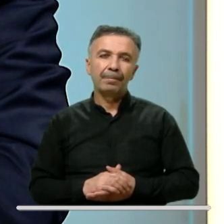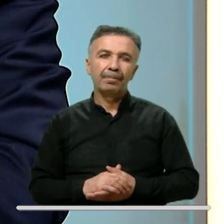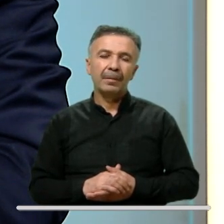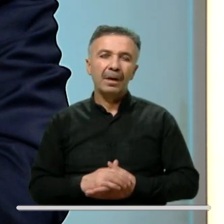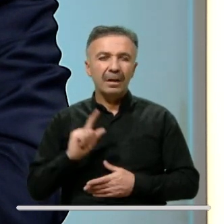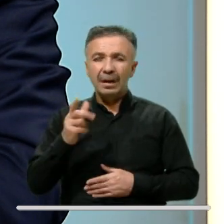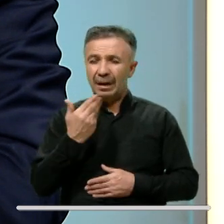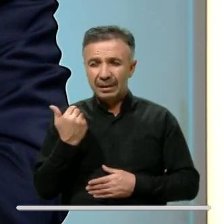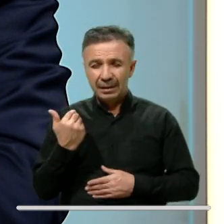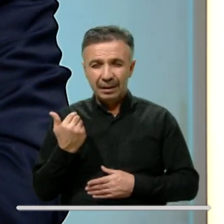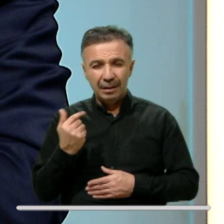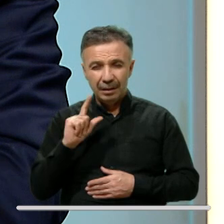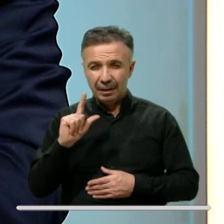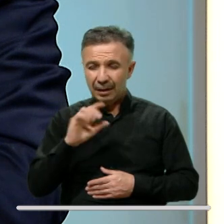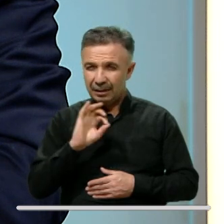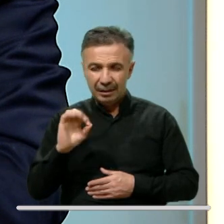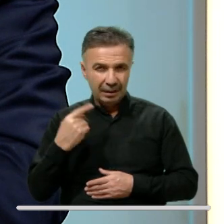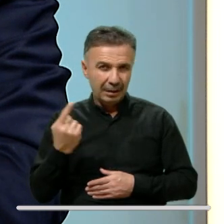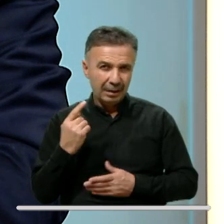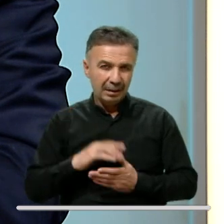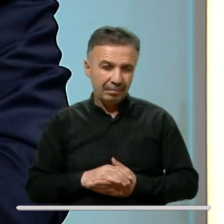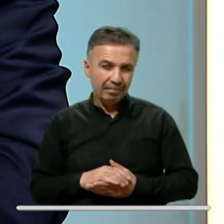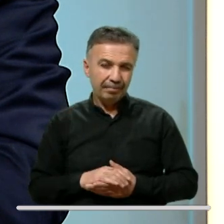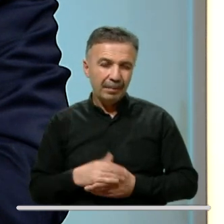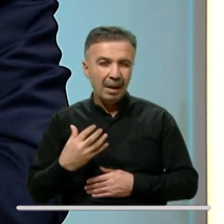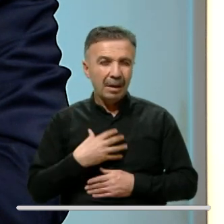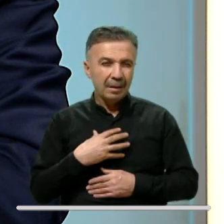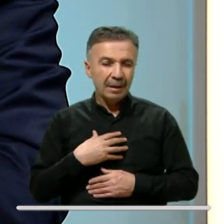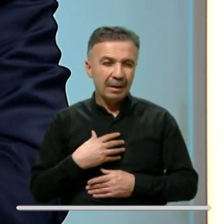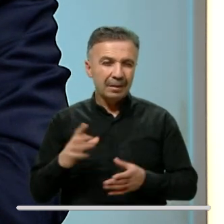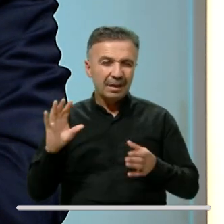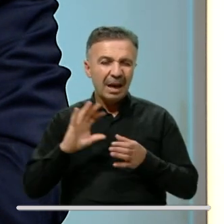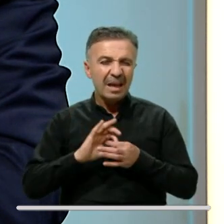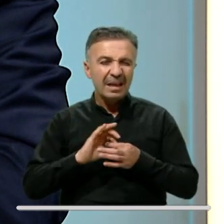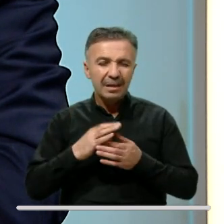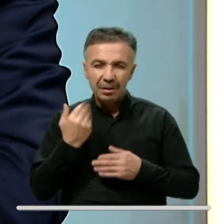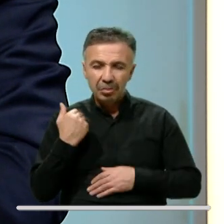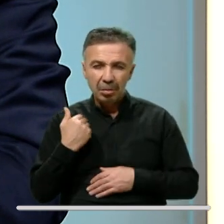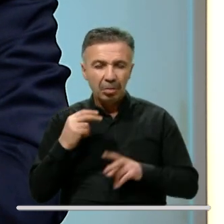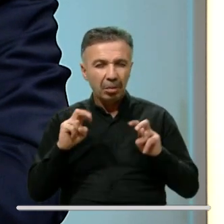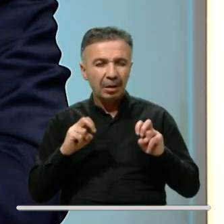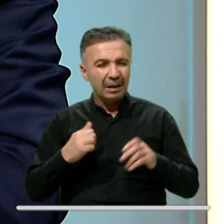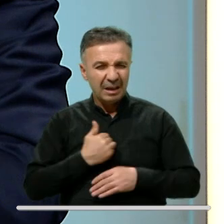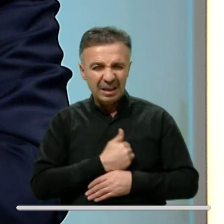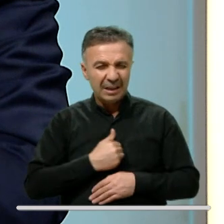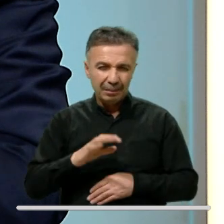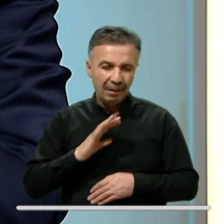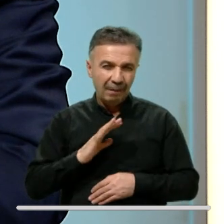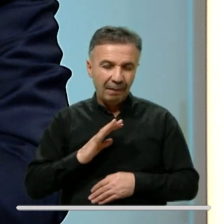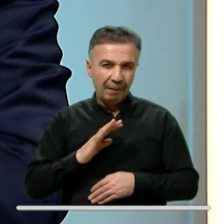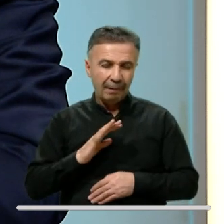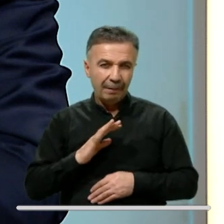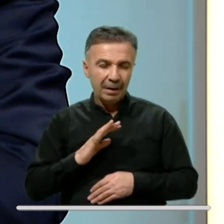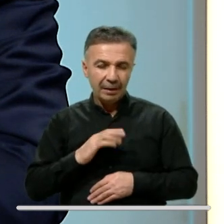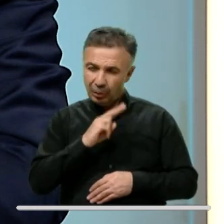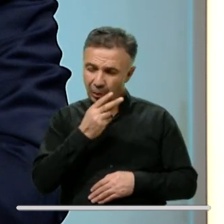lüzumsuz şeylerden dolayı mala yani kendisini ilgilendirmeyen hususlarda kızıyorsa tabii ki bunlarda